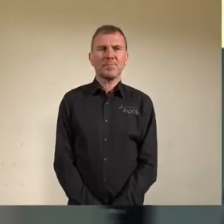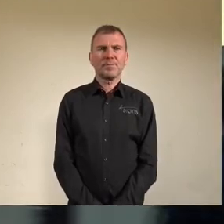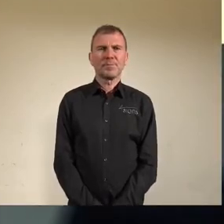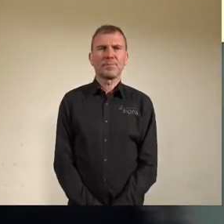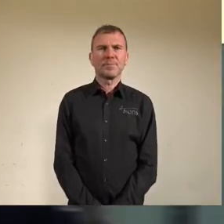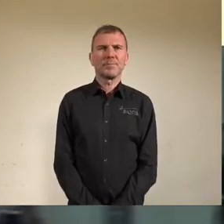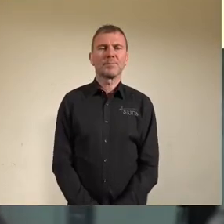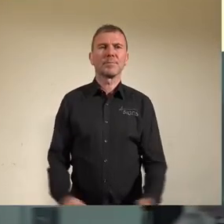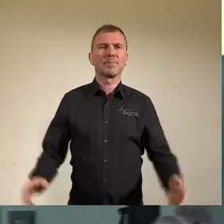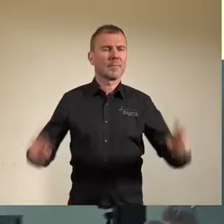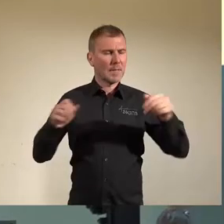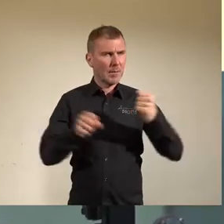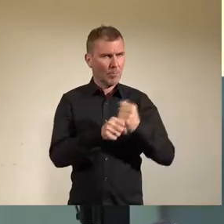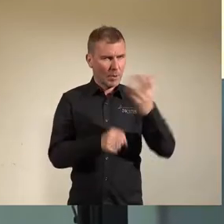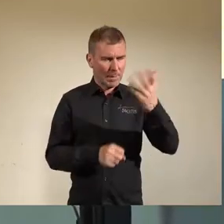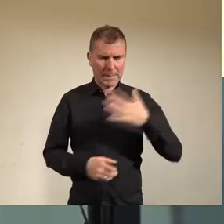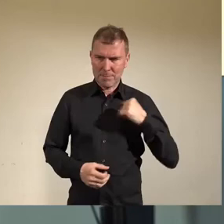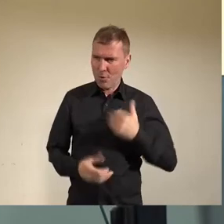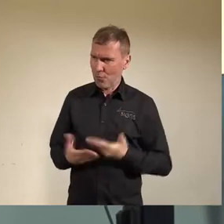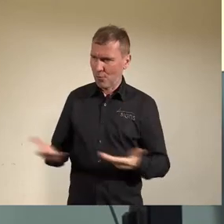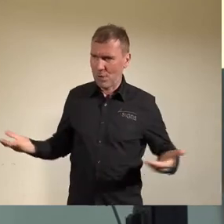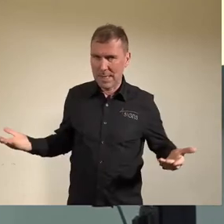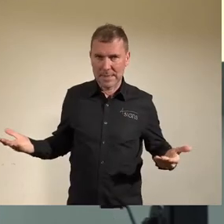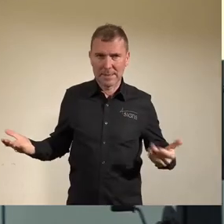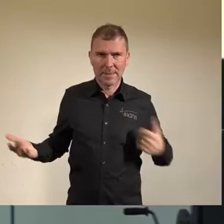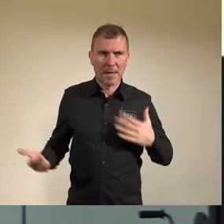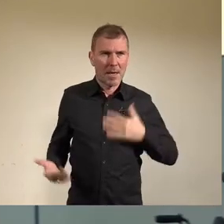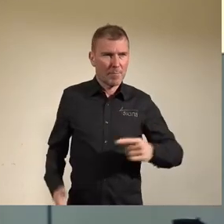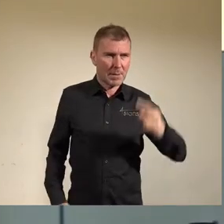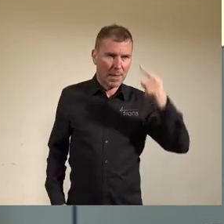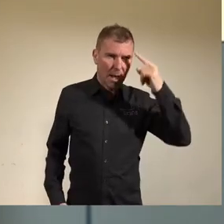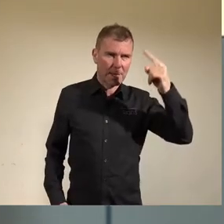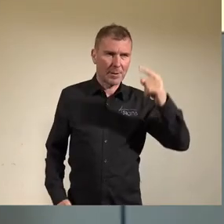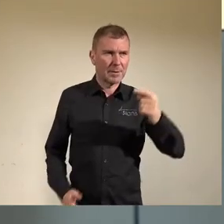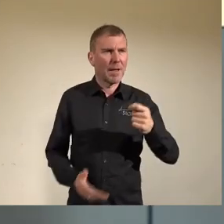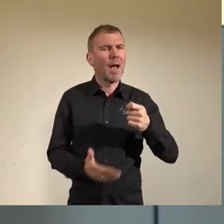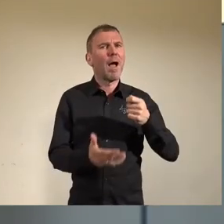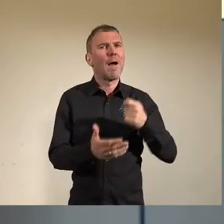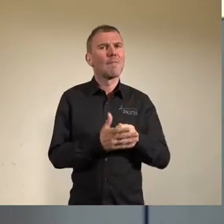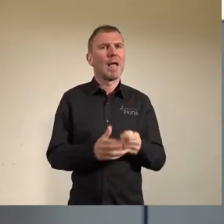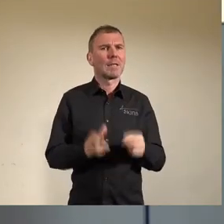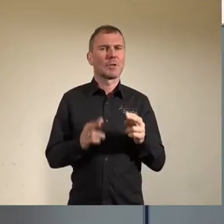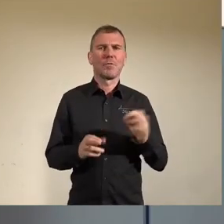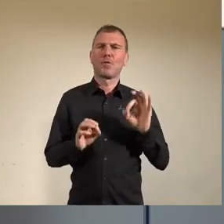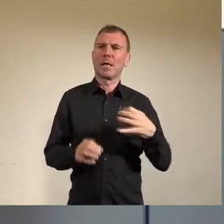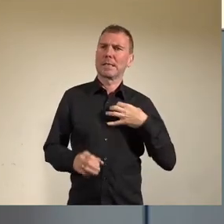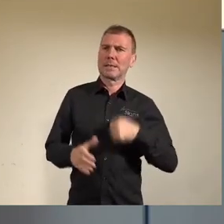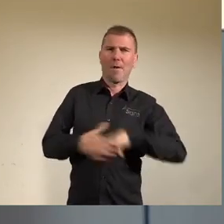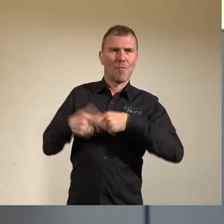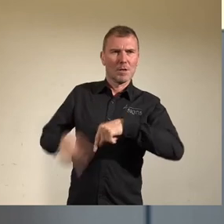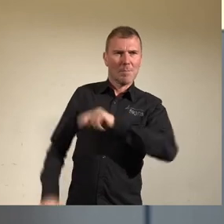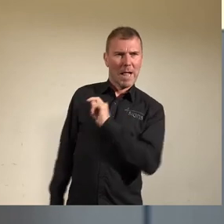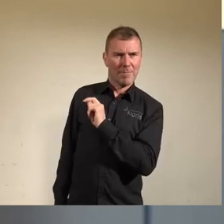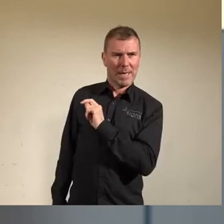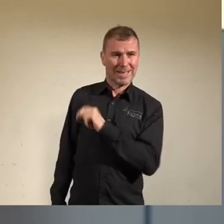Sehr geehrter Herr Oberbürgermeister, liebe Kolleginnen und Kollegen, ich möchte da mal dran erinnern, bei aller Wertschätzung für diesen großen Dresdner Fußballverein, um was es